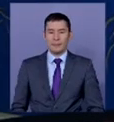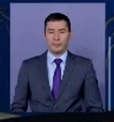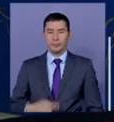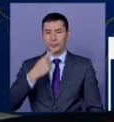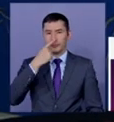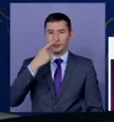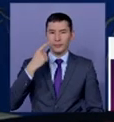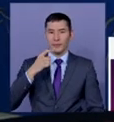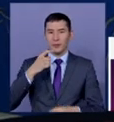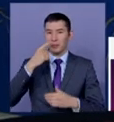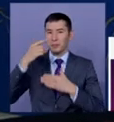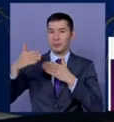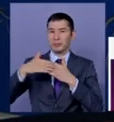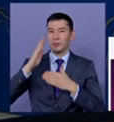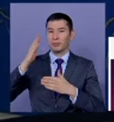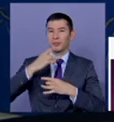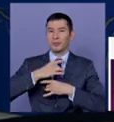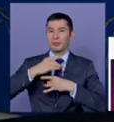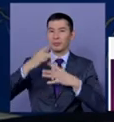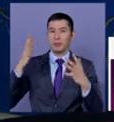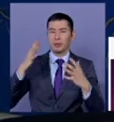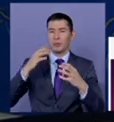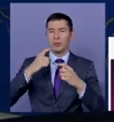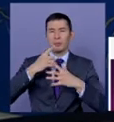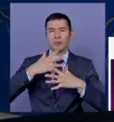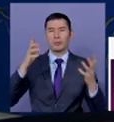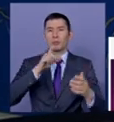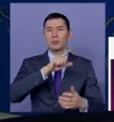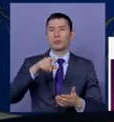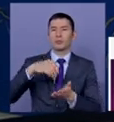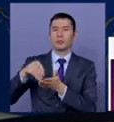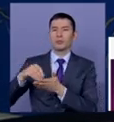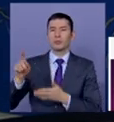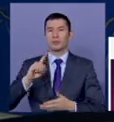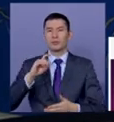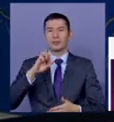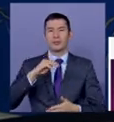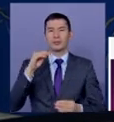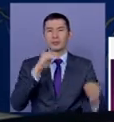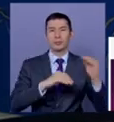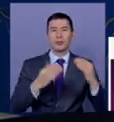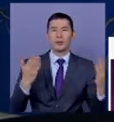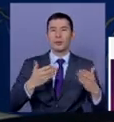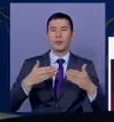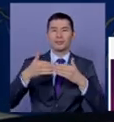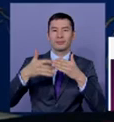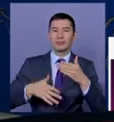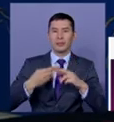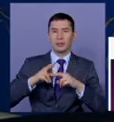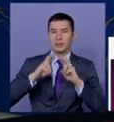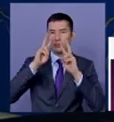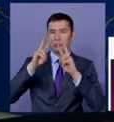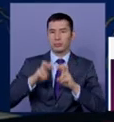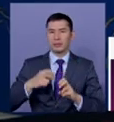Жақында біз мерекеге орай адамдардың көбі сатып алатын сүт, балық өнімдері, салат секілді азық түліктерді тексерістен өткіздік. Тексерілген